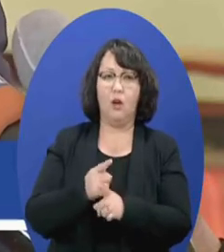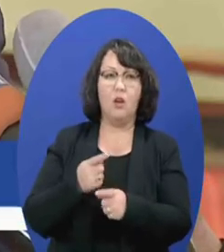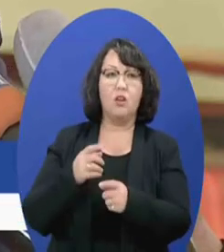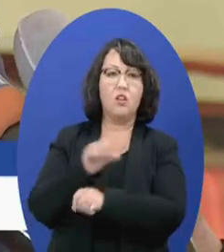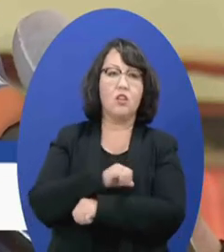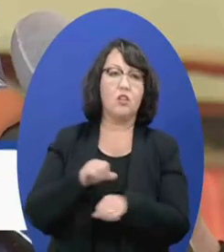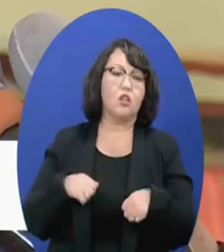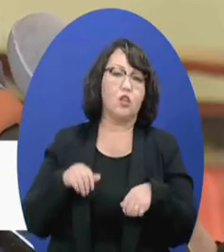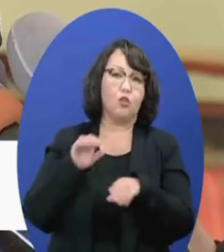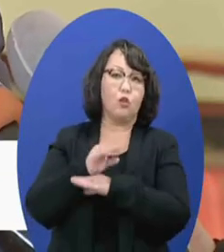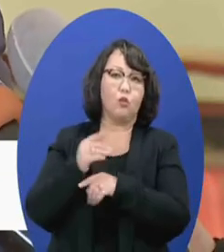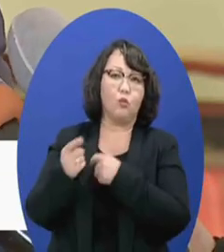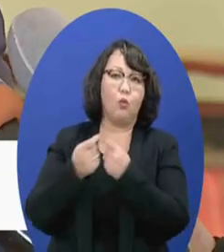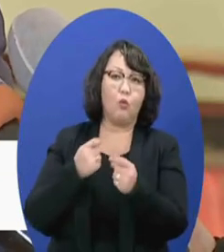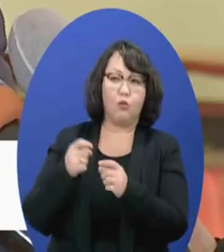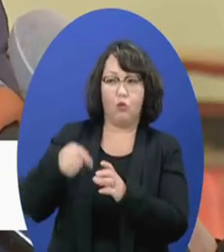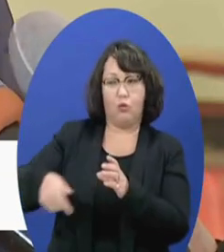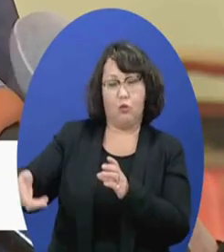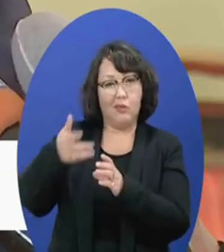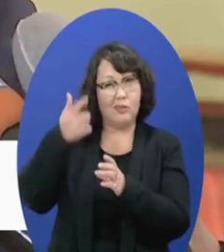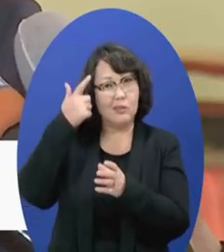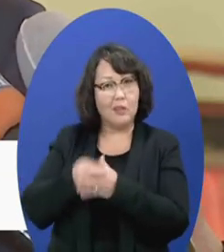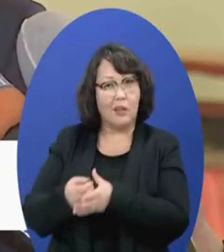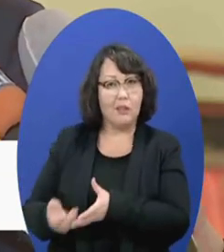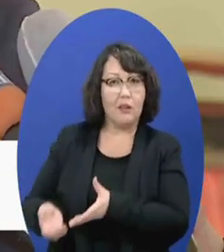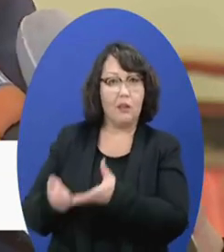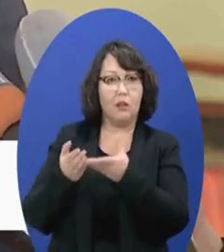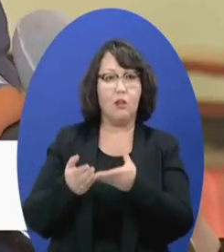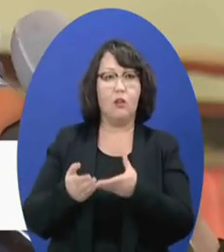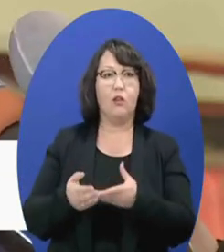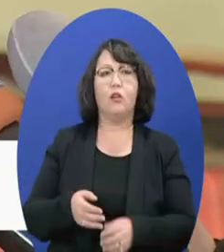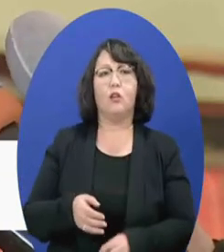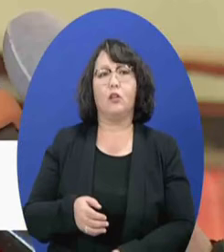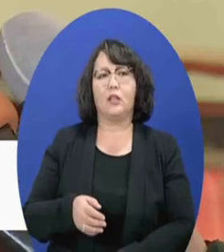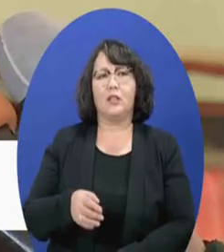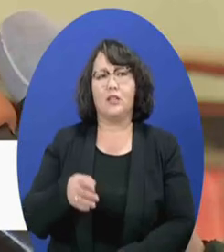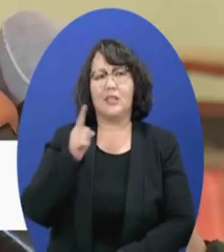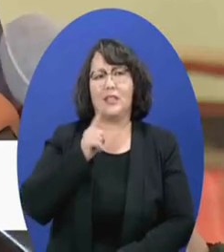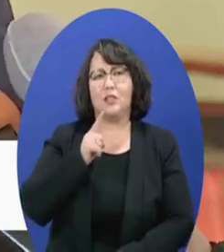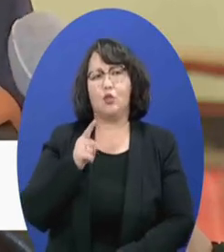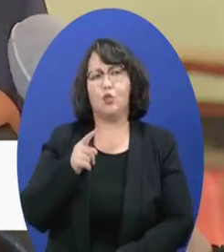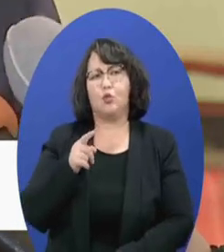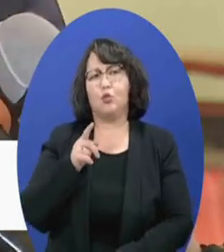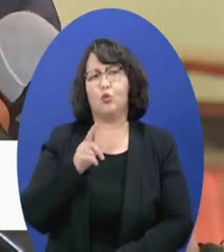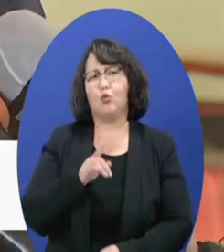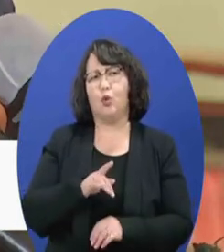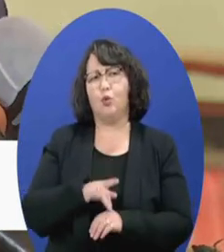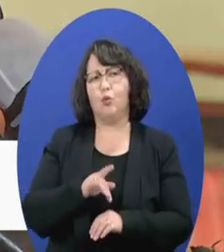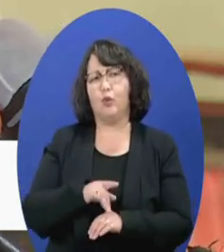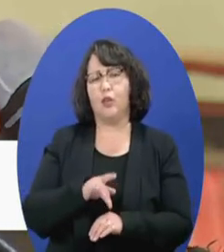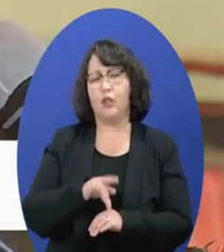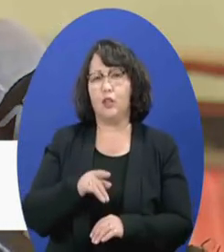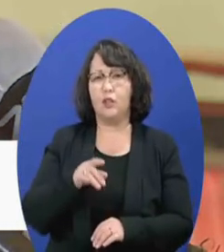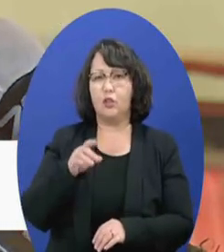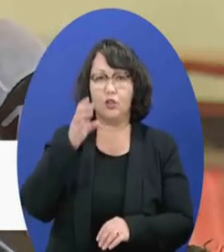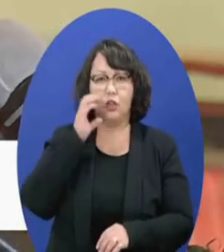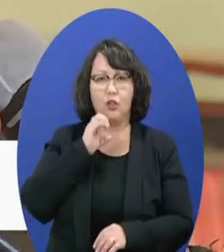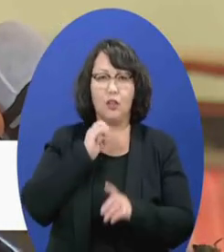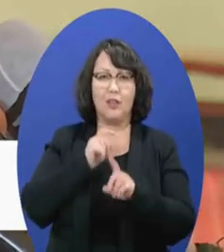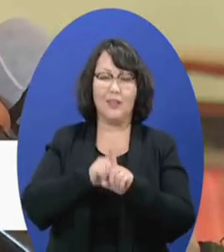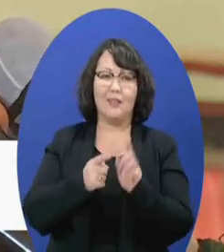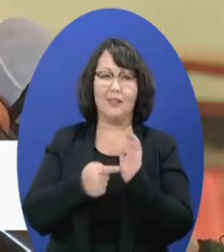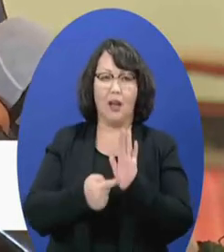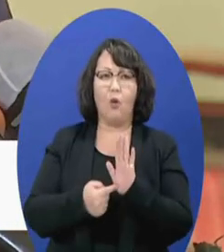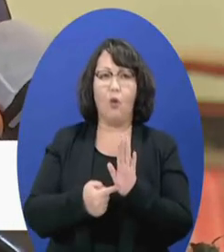хурлын төлөөлөгчд санал гаргахаас гадна засаг төрийн төв засгийн газрын төлөөлөгч учраас бас төвийн сонирхлыг илэрхийлээд энэ хүн чинь бас одоо илүү